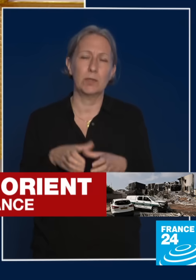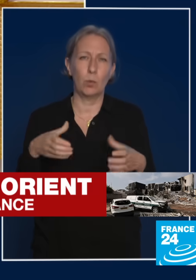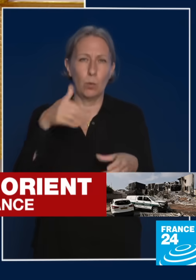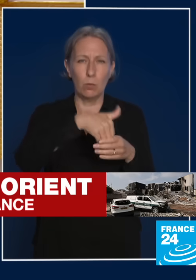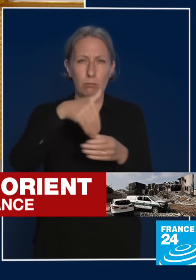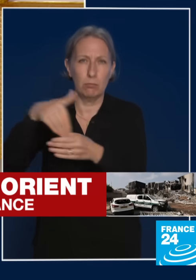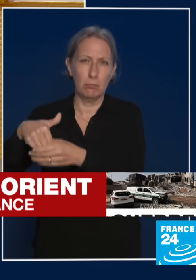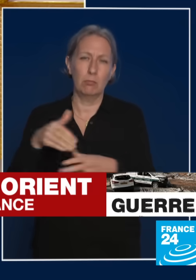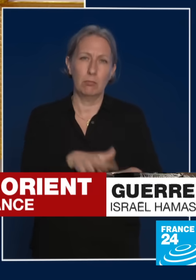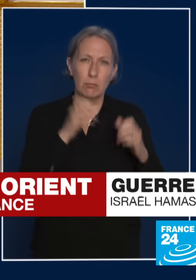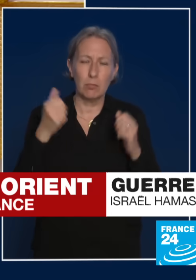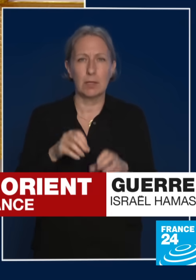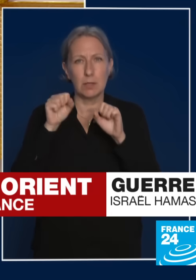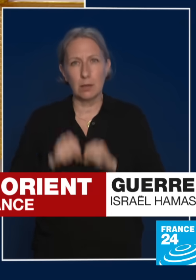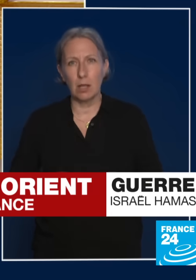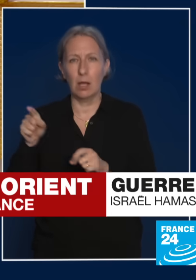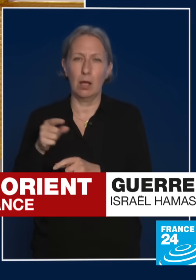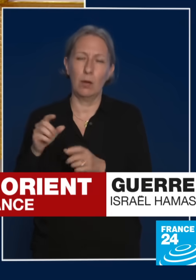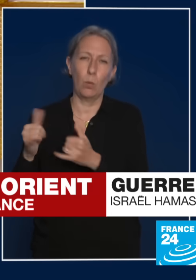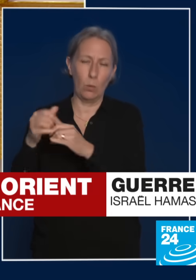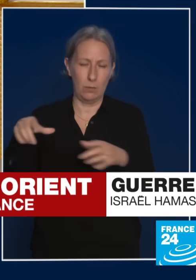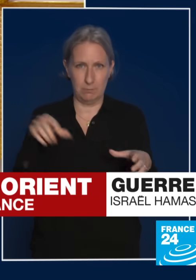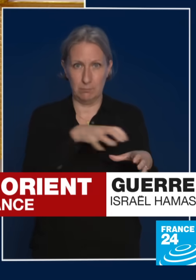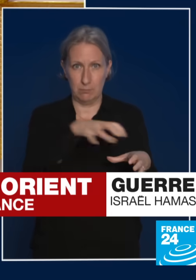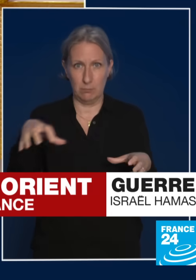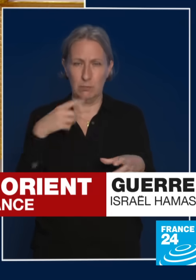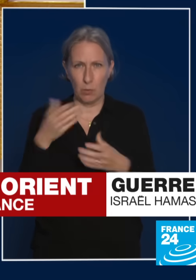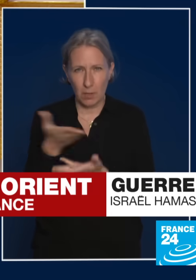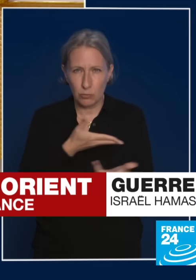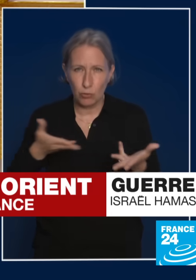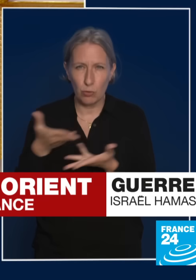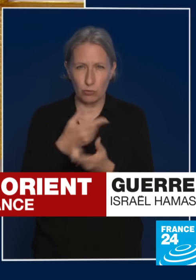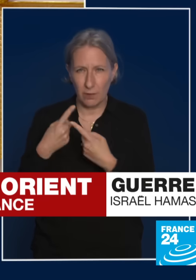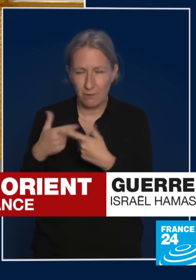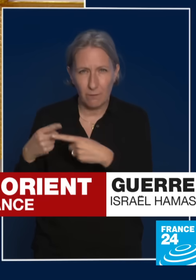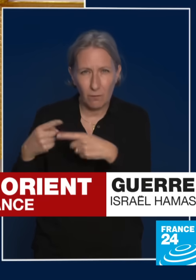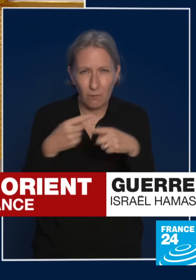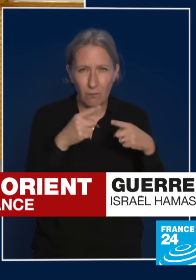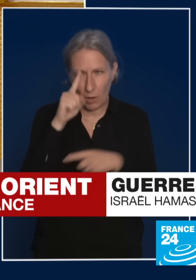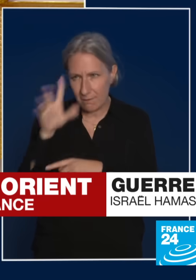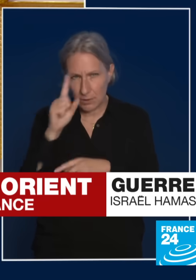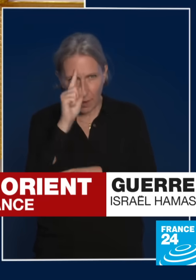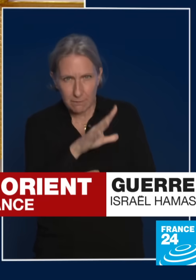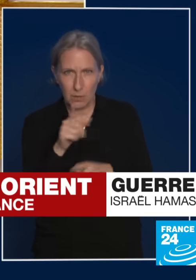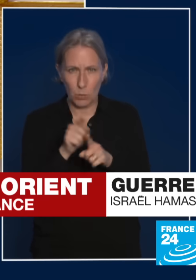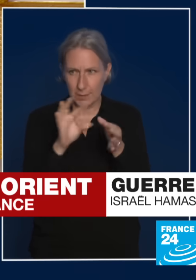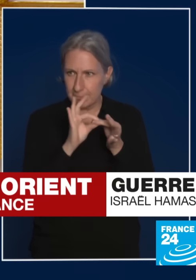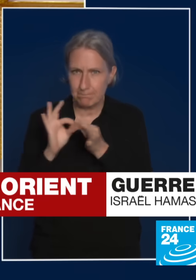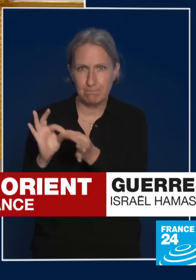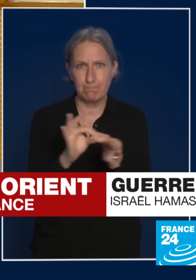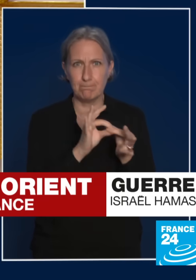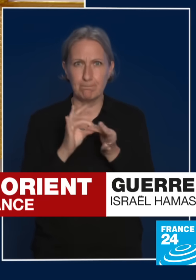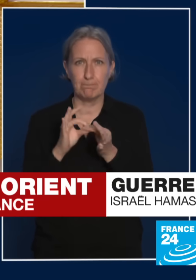fut un échange de respect du pluralisme de la diversité des opinions mais surtout de concorde et d'unité